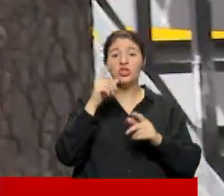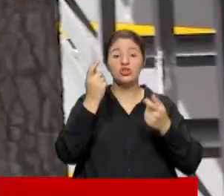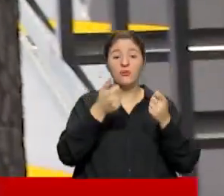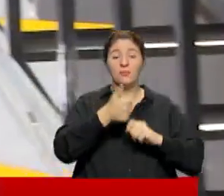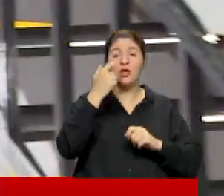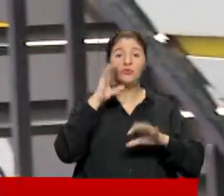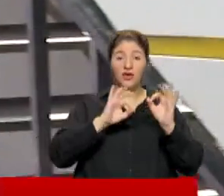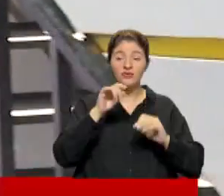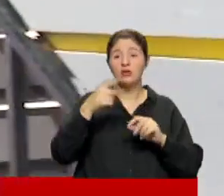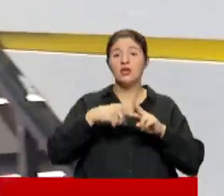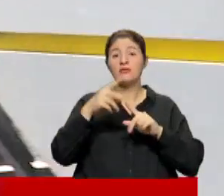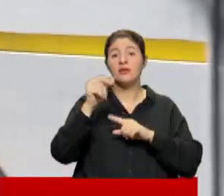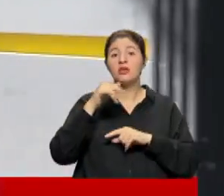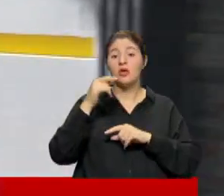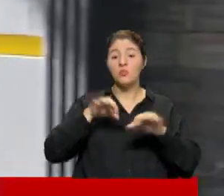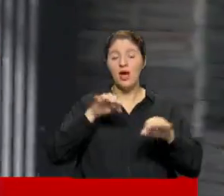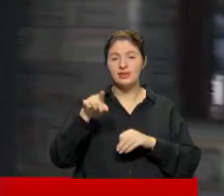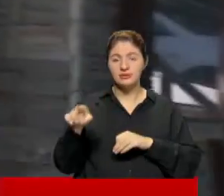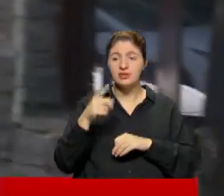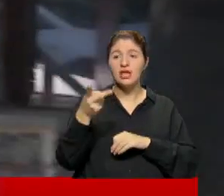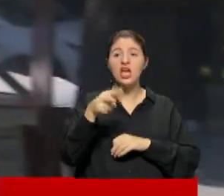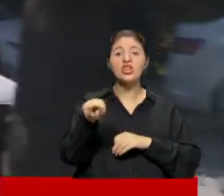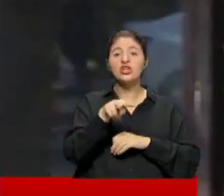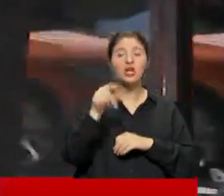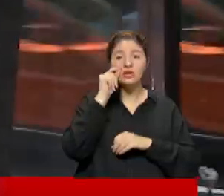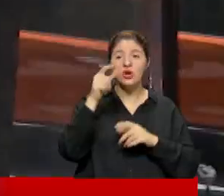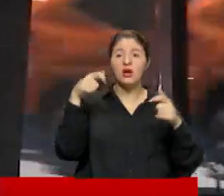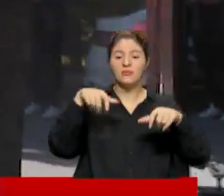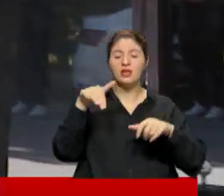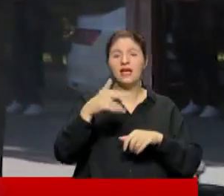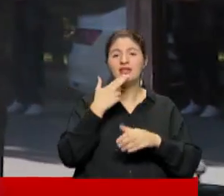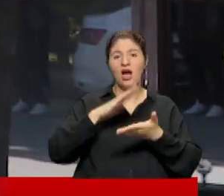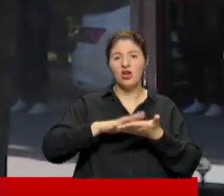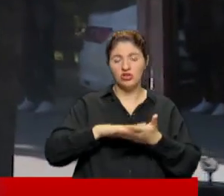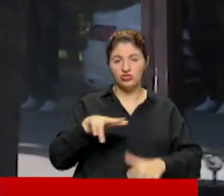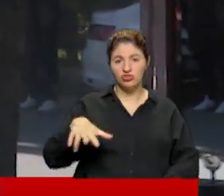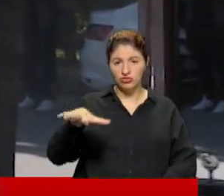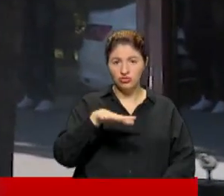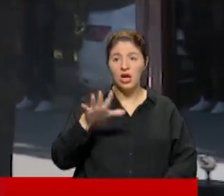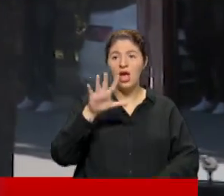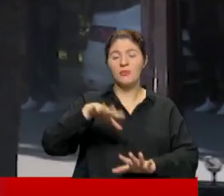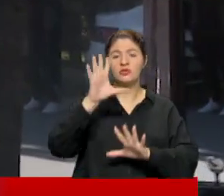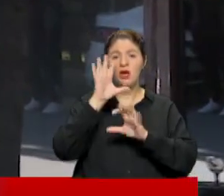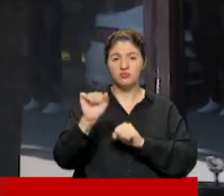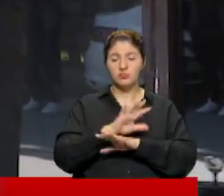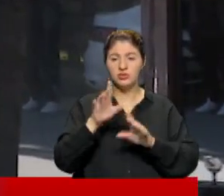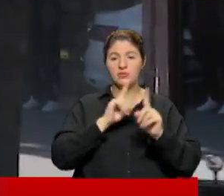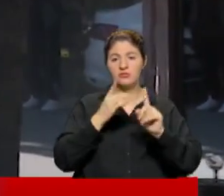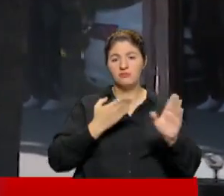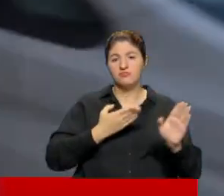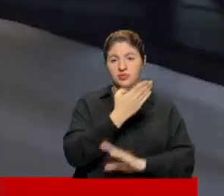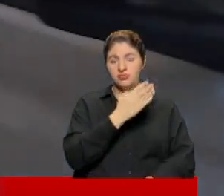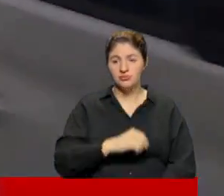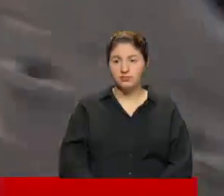birisi mü iki kişi de onlarla birlikte mekana gelen kız arkadaşları beşi de gözaltına alındı adliyeye sevk